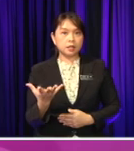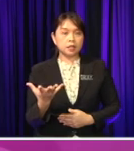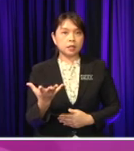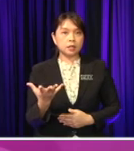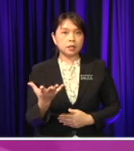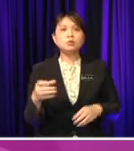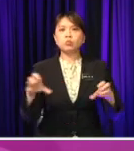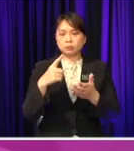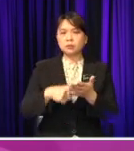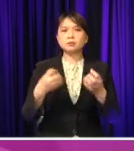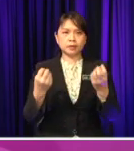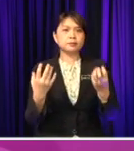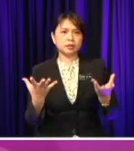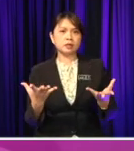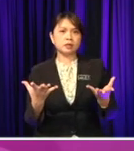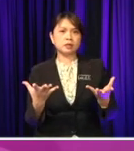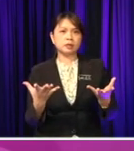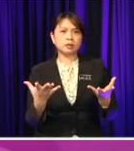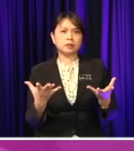banyak-banyak nih